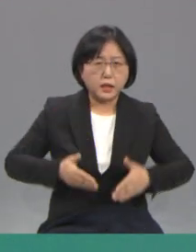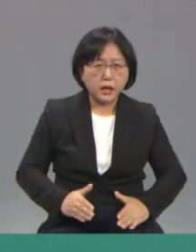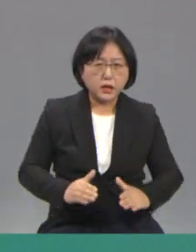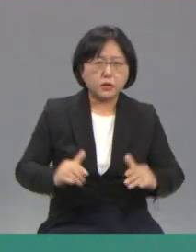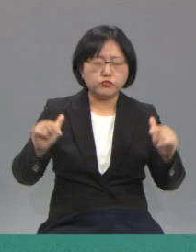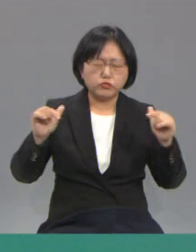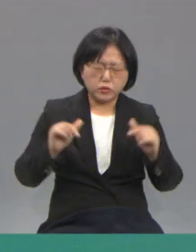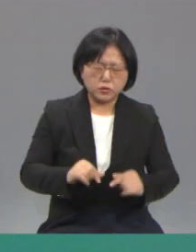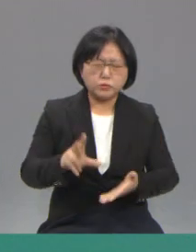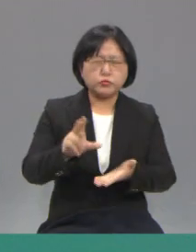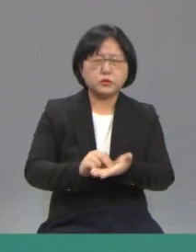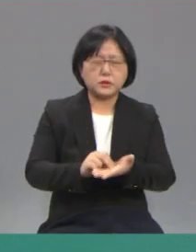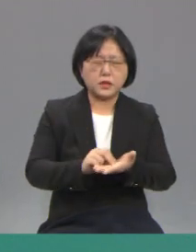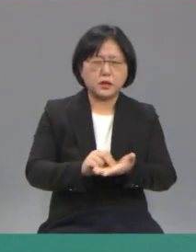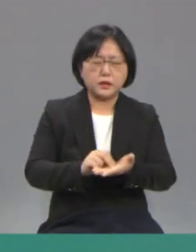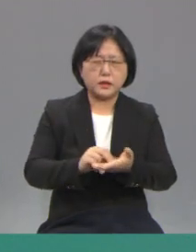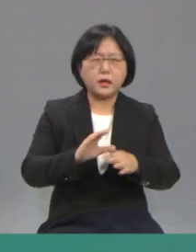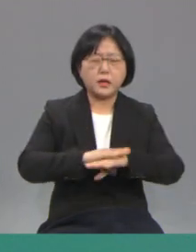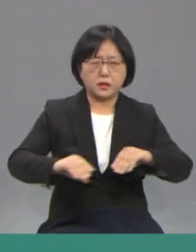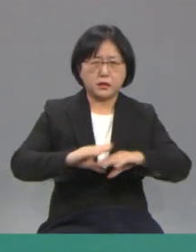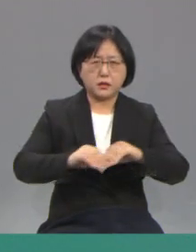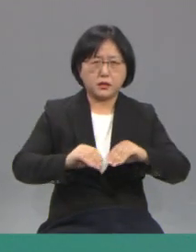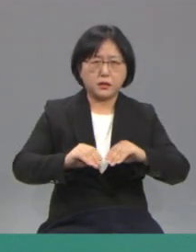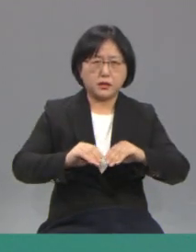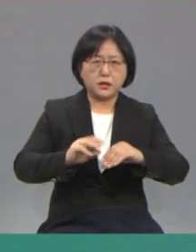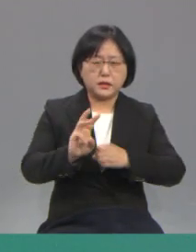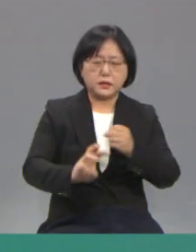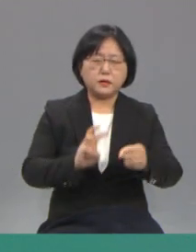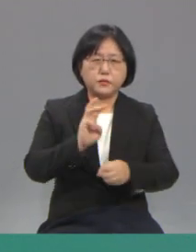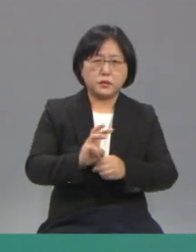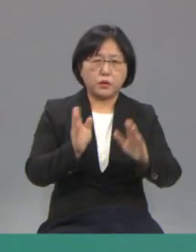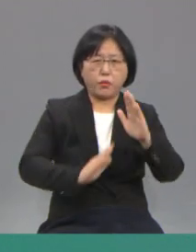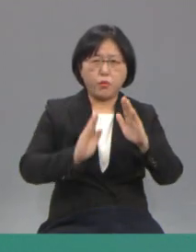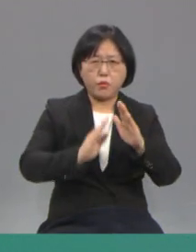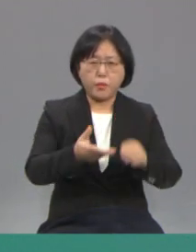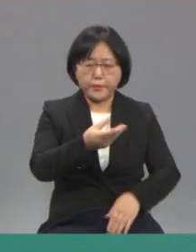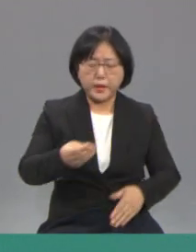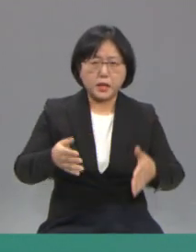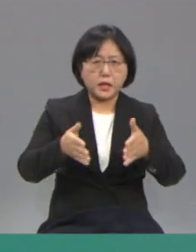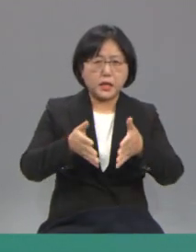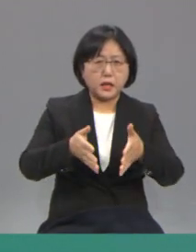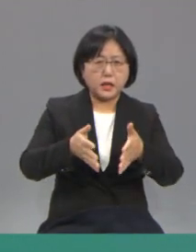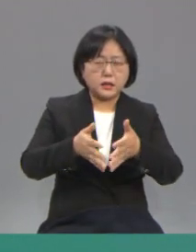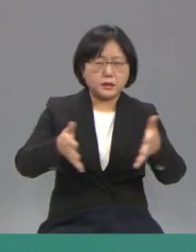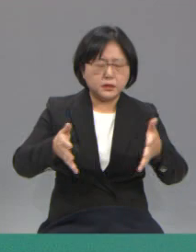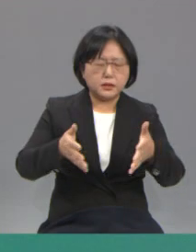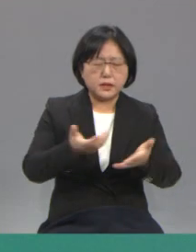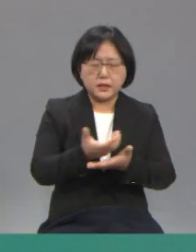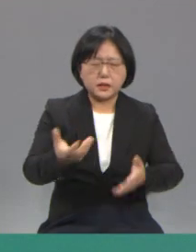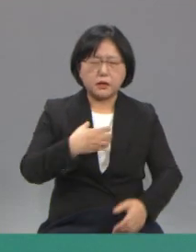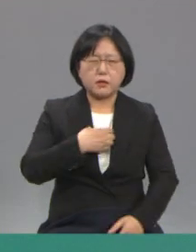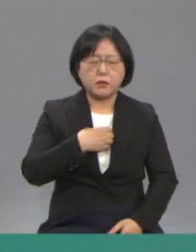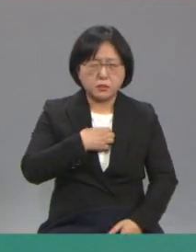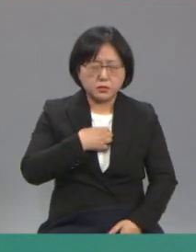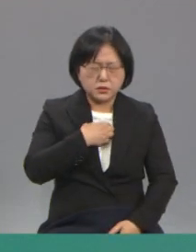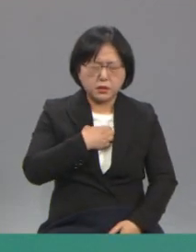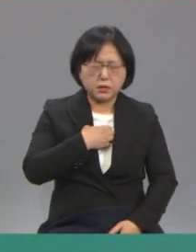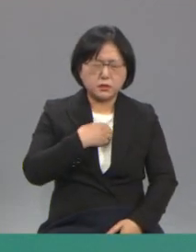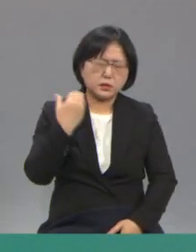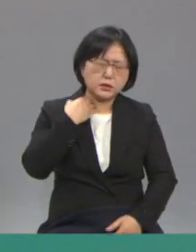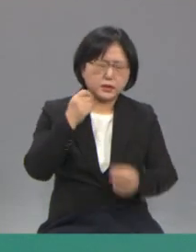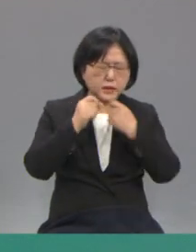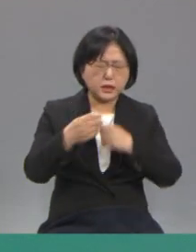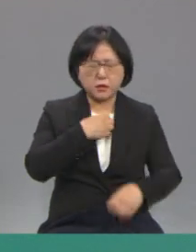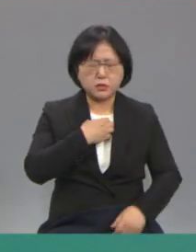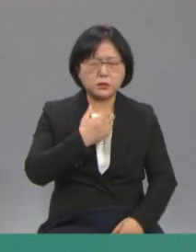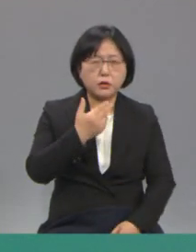문제를 접근해야 합니다 30년 공공 임대주택 공급으로 이사 걱정 전세사기 걱정